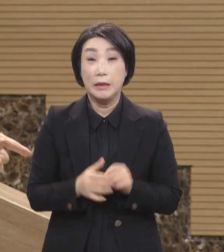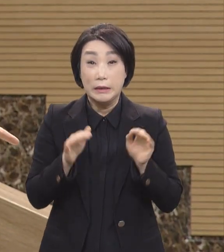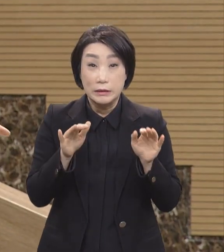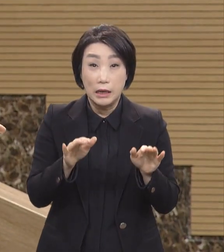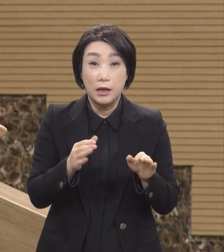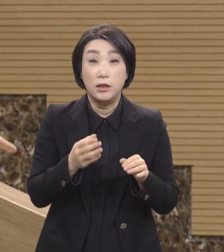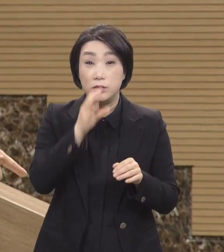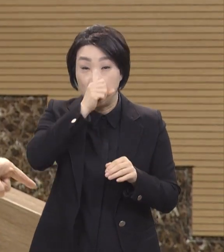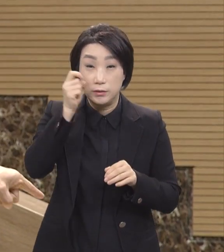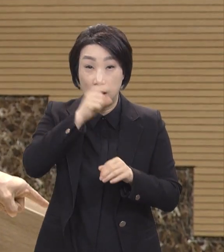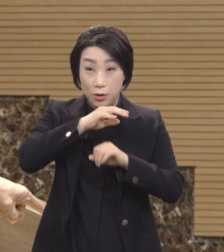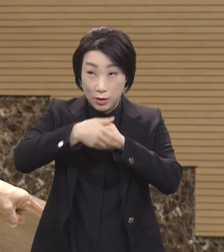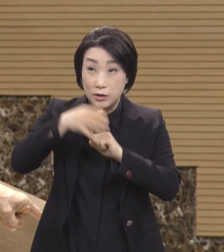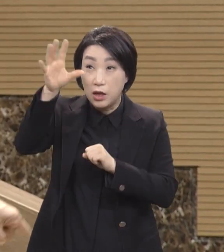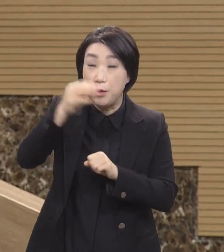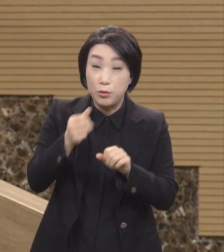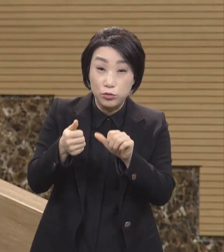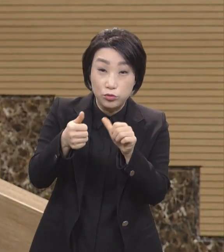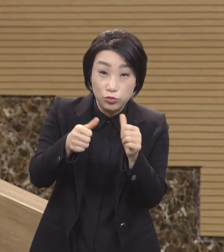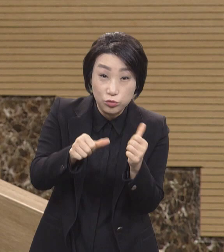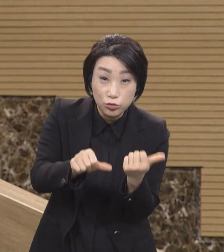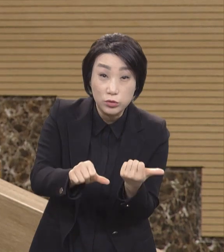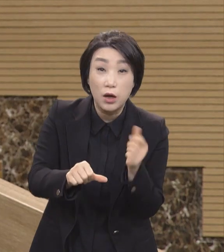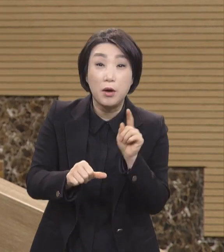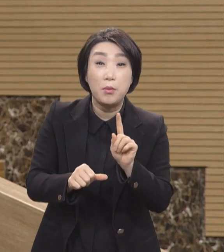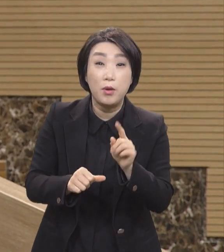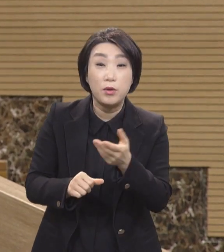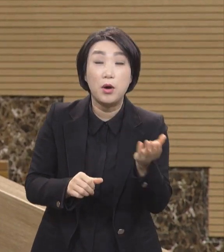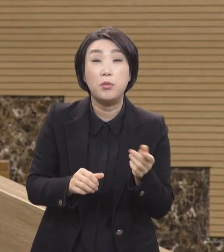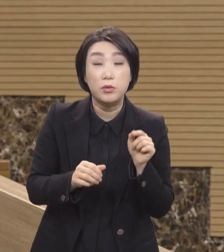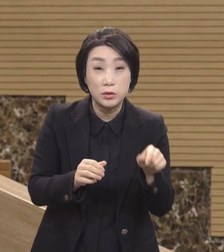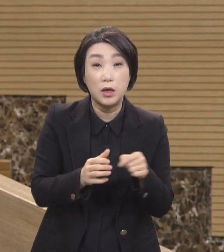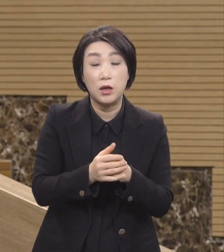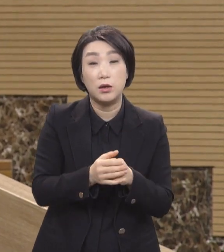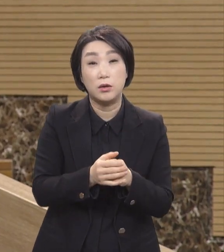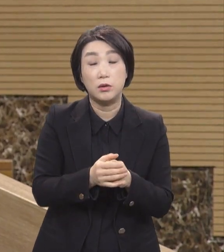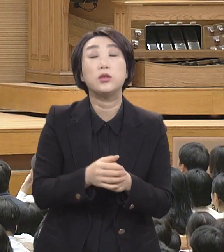먹으면 죽는다는 소리가 복인데